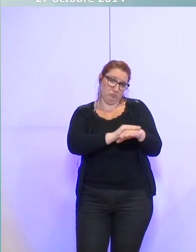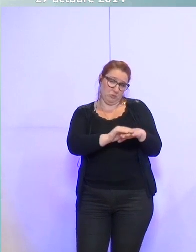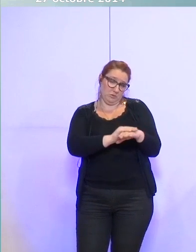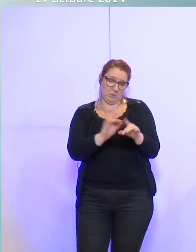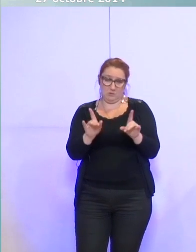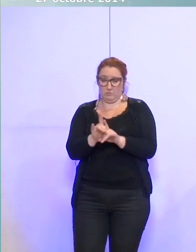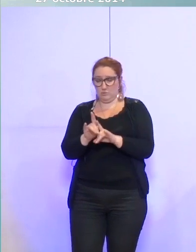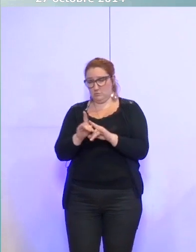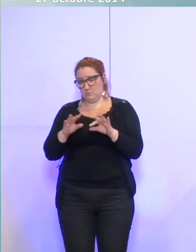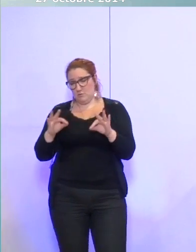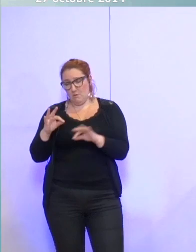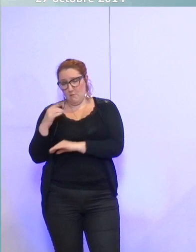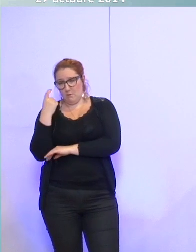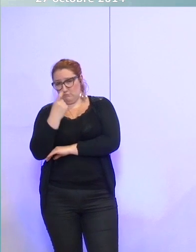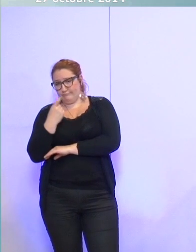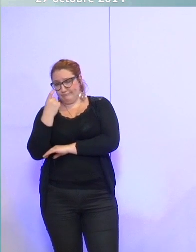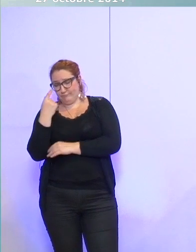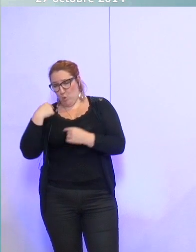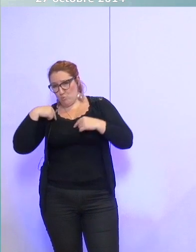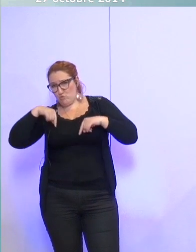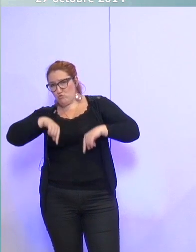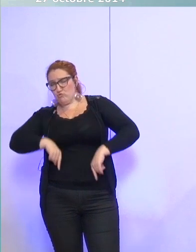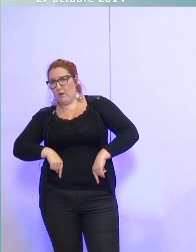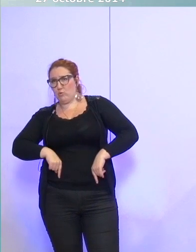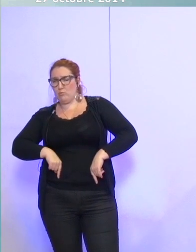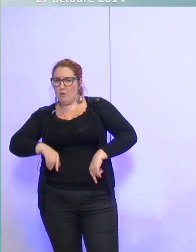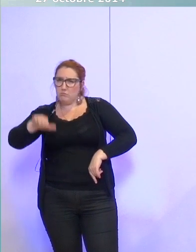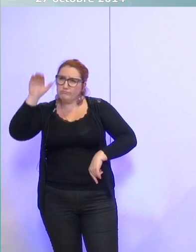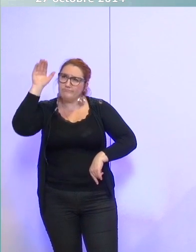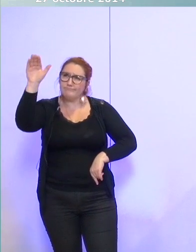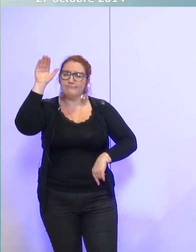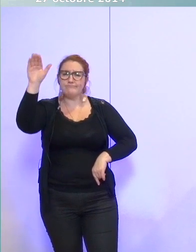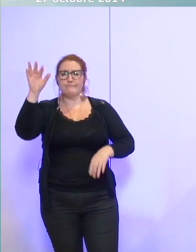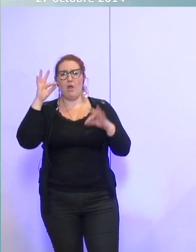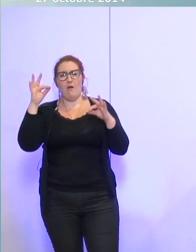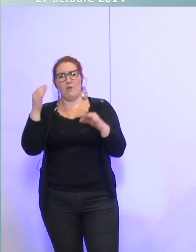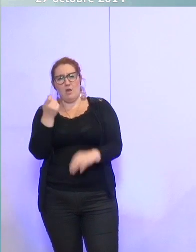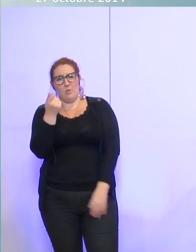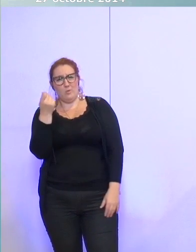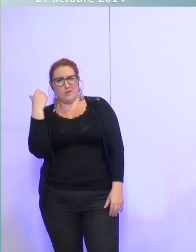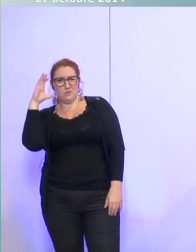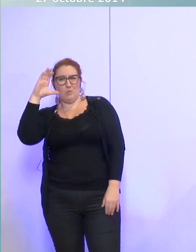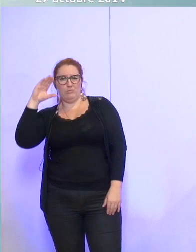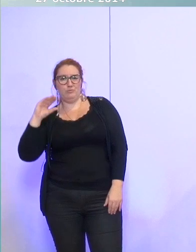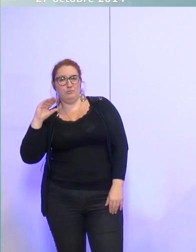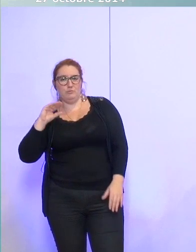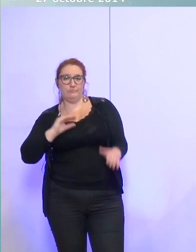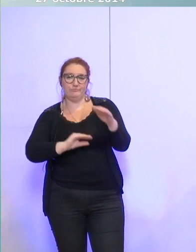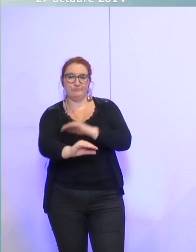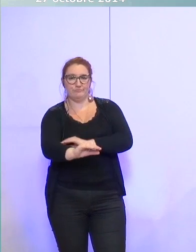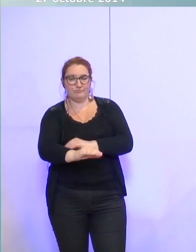l'interpellation forte du gouvernement concernant la baisse des dotations aux collectivités